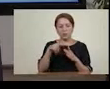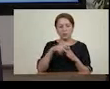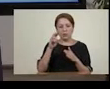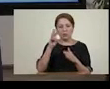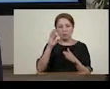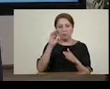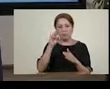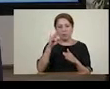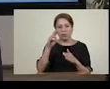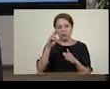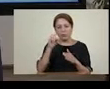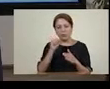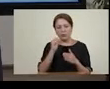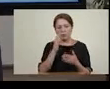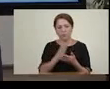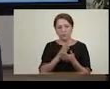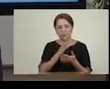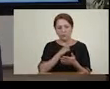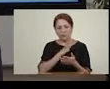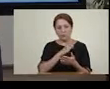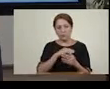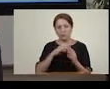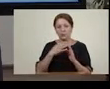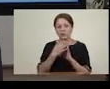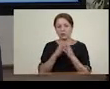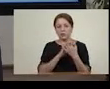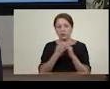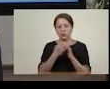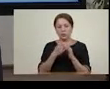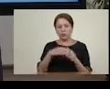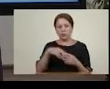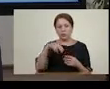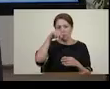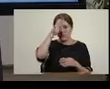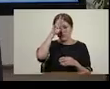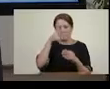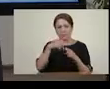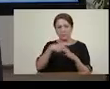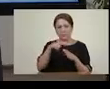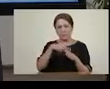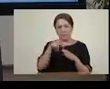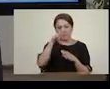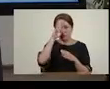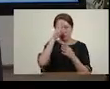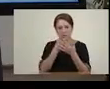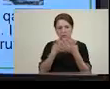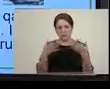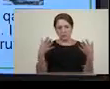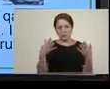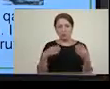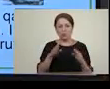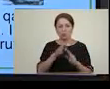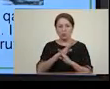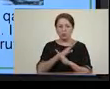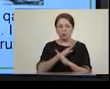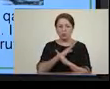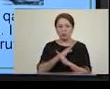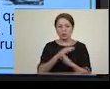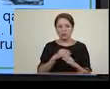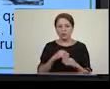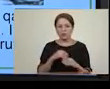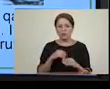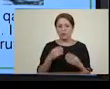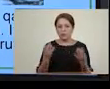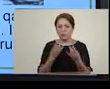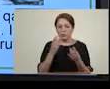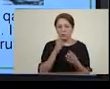va bu modda qishloq xo'jaligida hasharotlarni zararli hasharotlarni qirishda o'zini ahamiyatiga